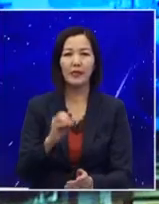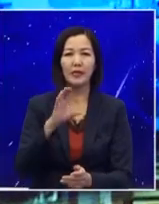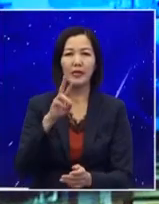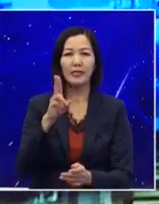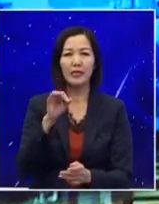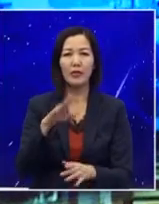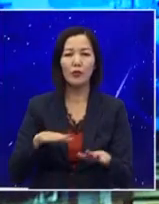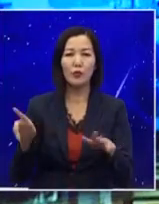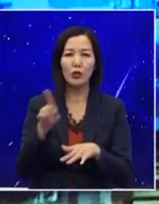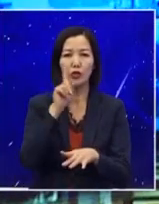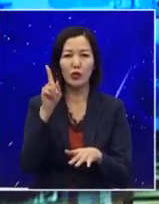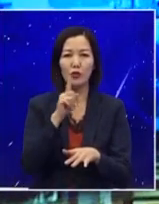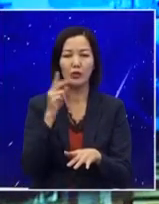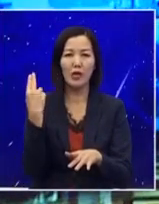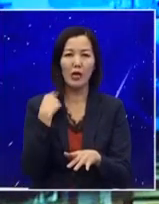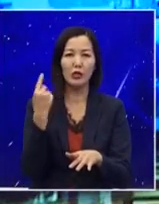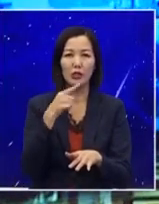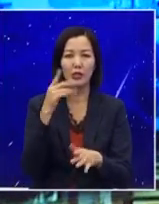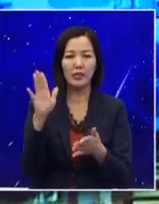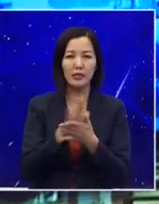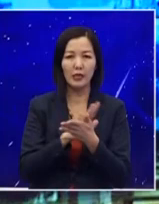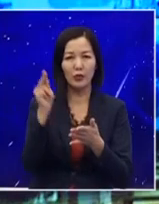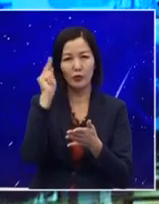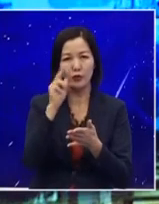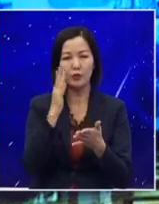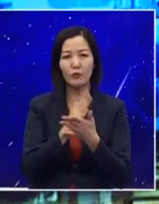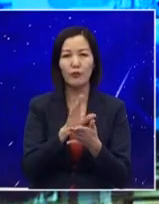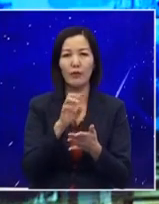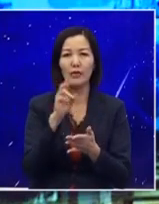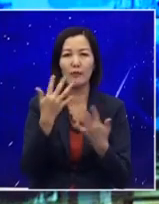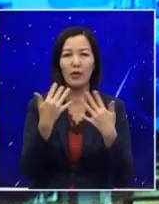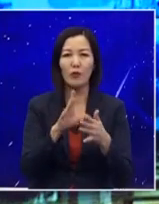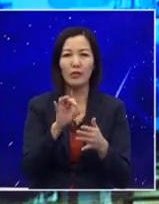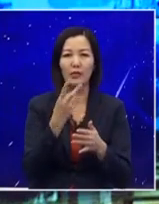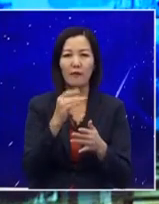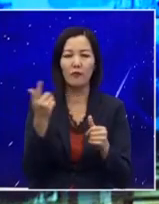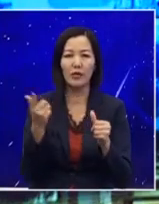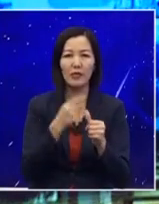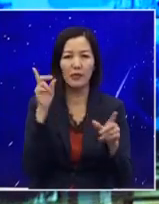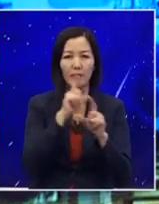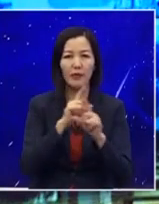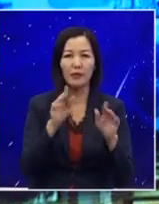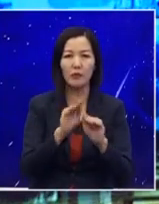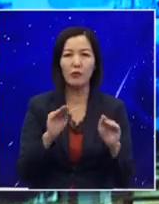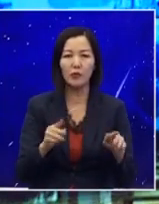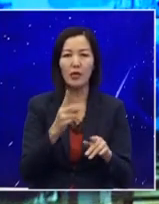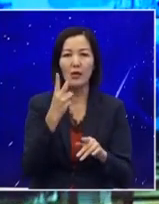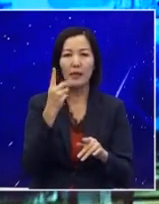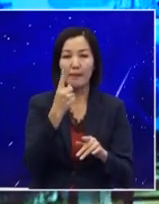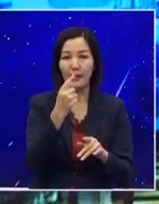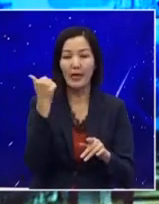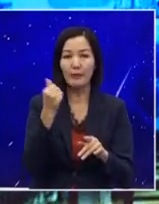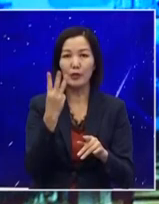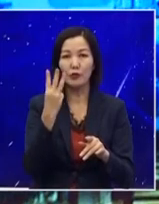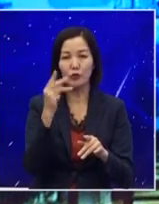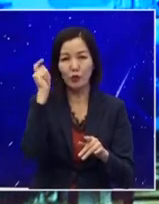Ескелді өңірінің жасөспірімдері ағылшын тілін тегін үйреніп жүр. Бақтыбай ауылы Сәкен Сейфуллин атындағы орта мектеп оқушылары аптасына 3 рет шет